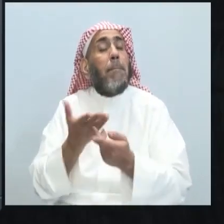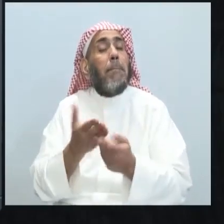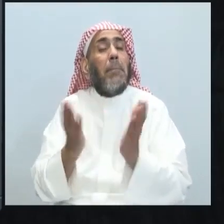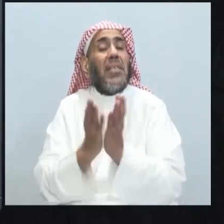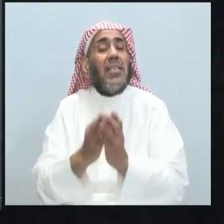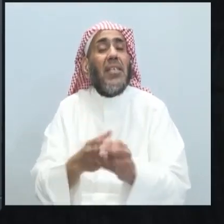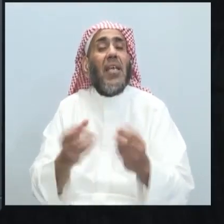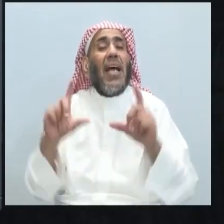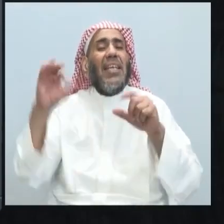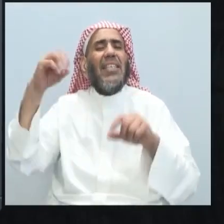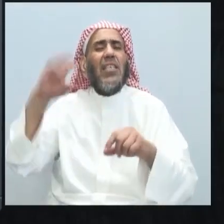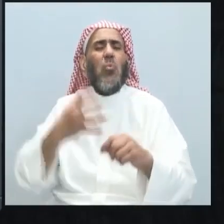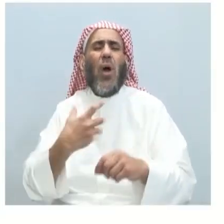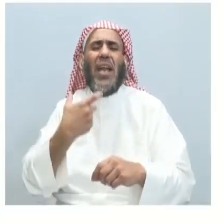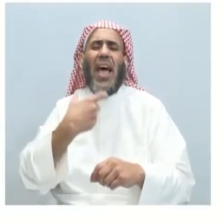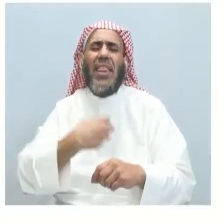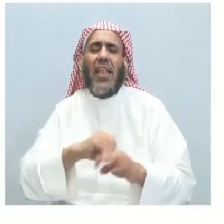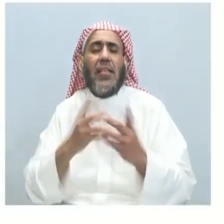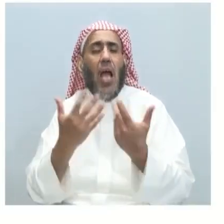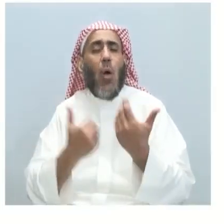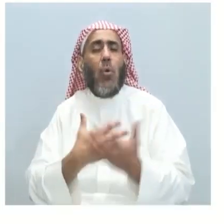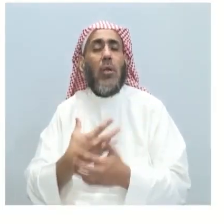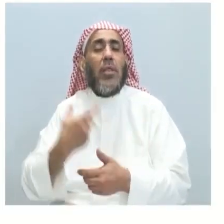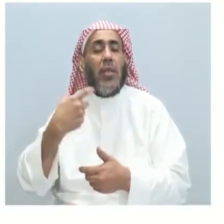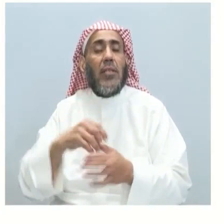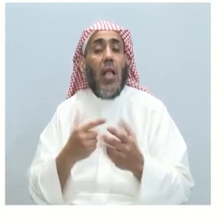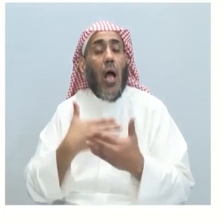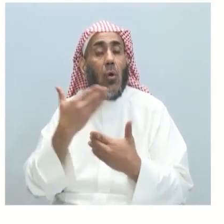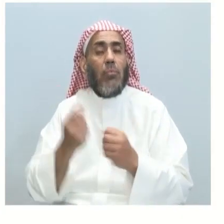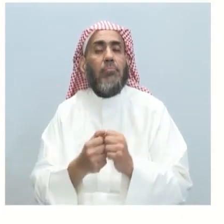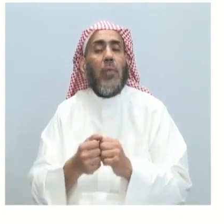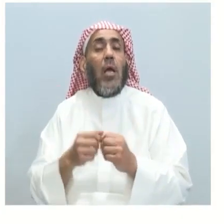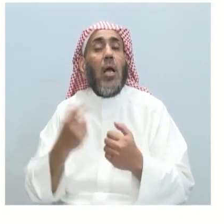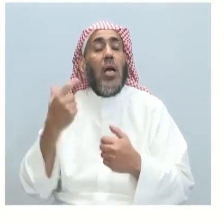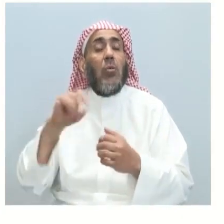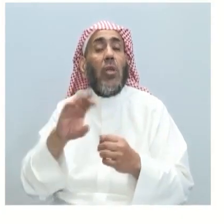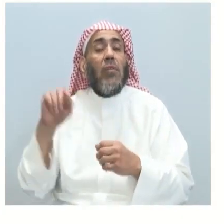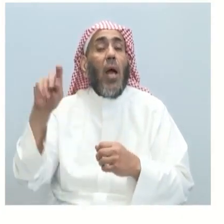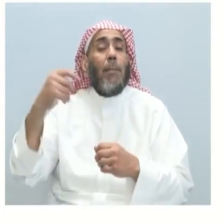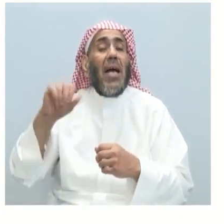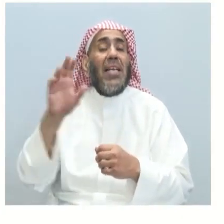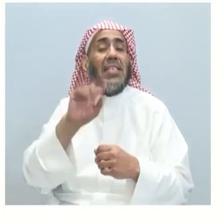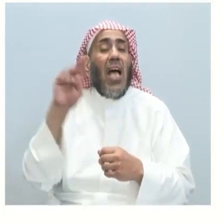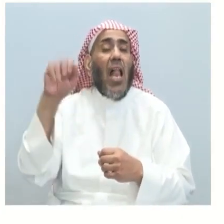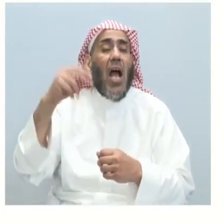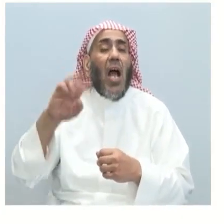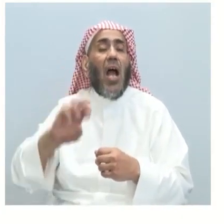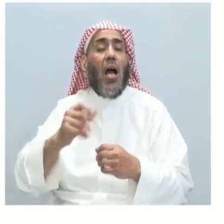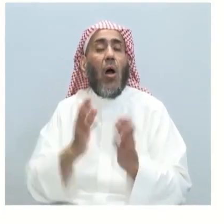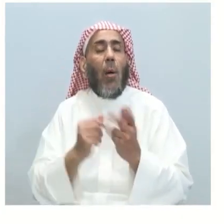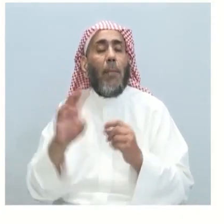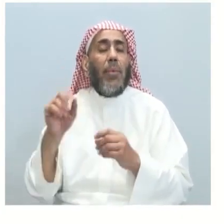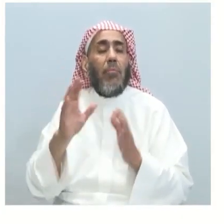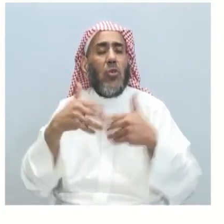اهم هذه السمات في مدرس الديوان طبعا لاحظ هنا طبعا الديوان ظهرت في ابيات عباس العقاد ما رايك او